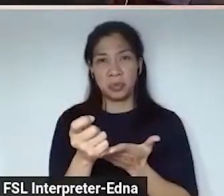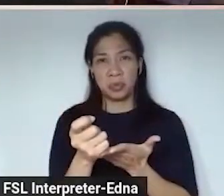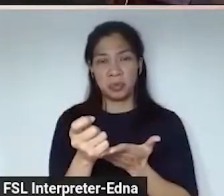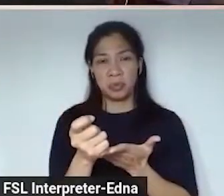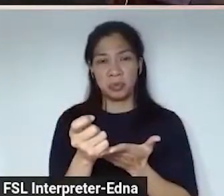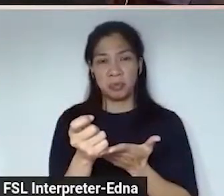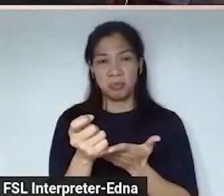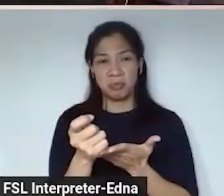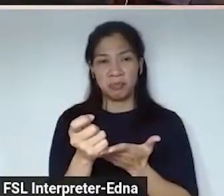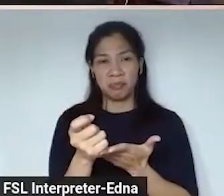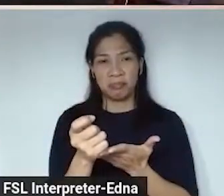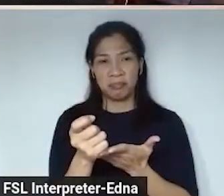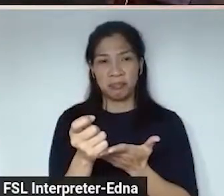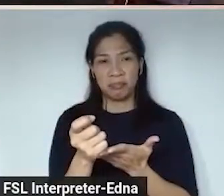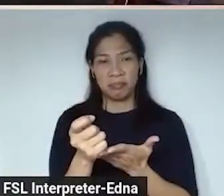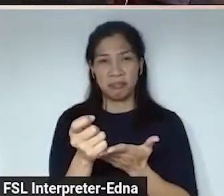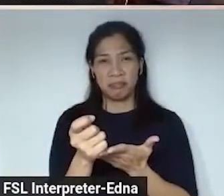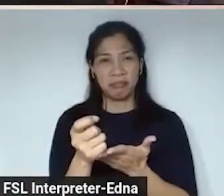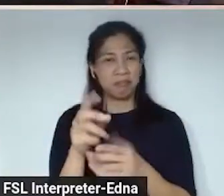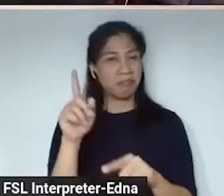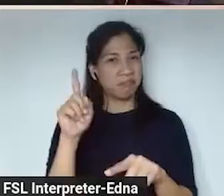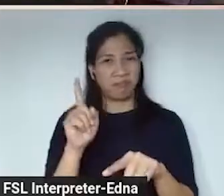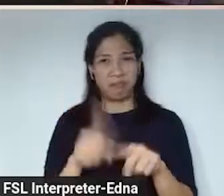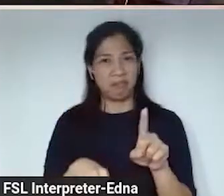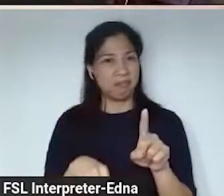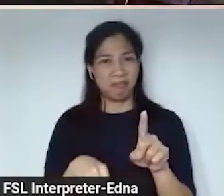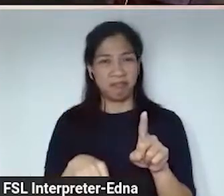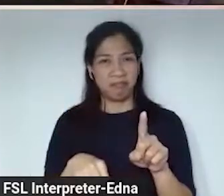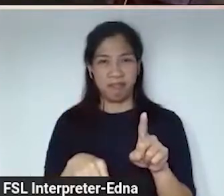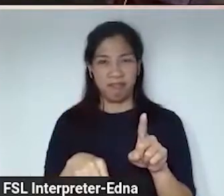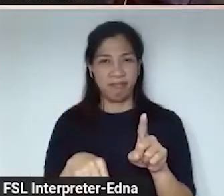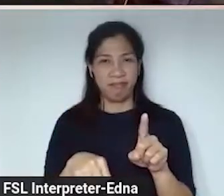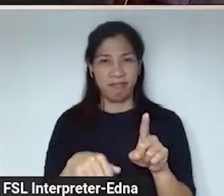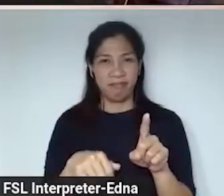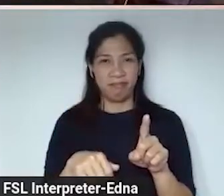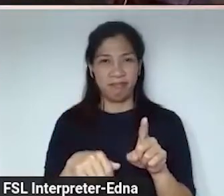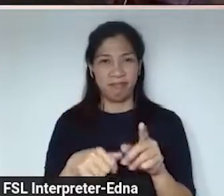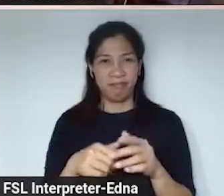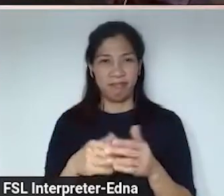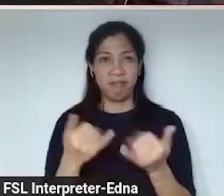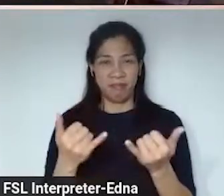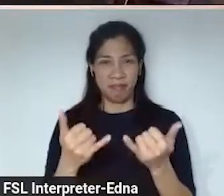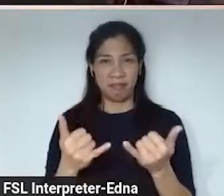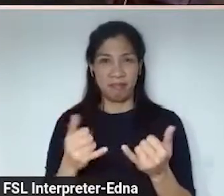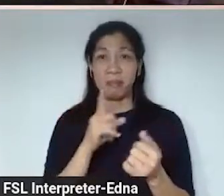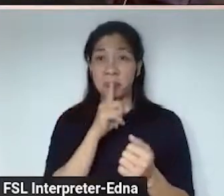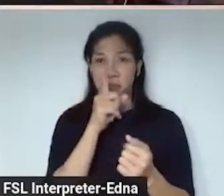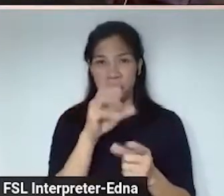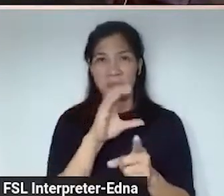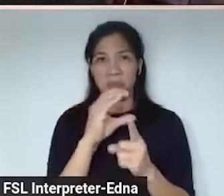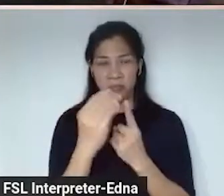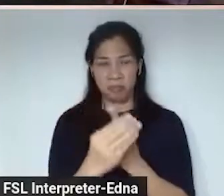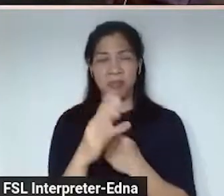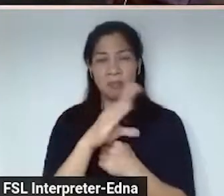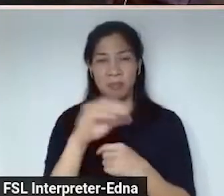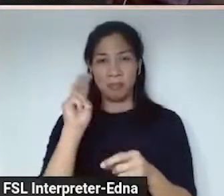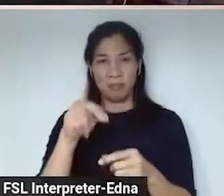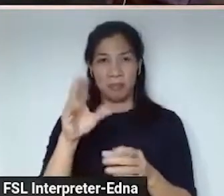okay, parang ito na nga siguro na ito yung condition ko and I have to accept it.